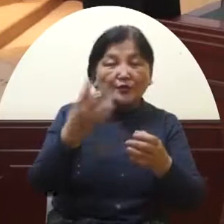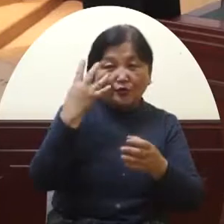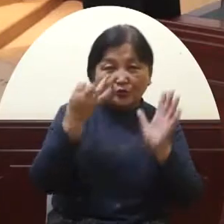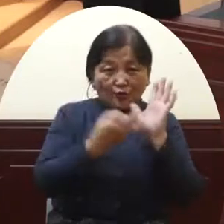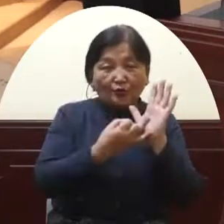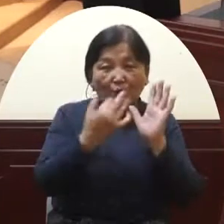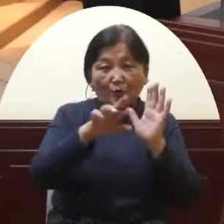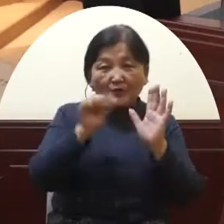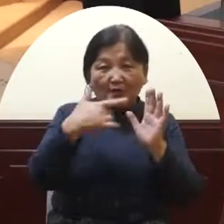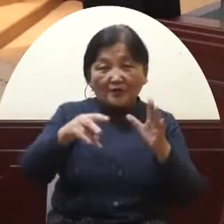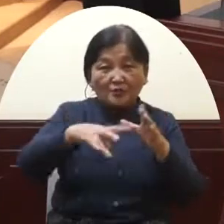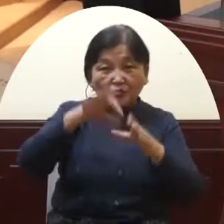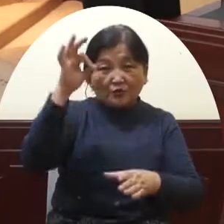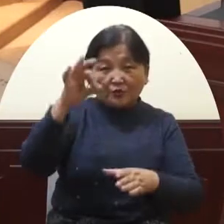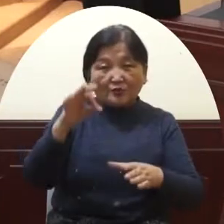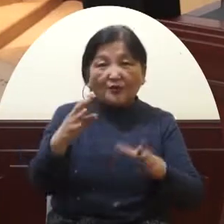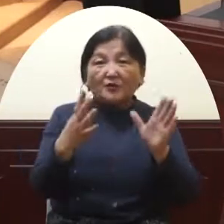сонгуулиар